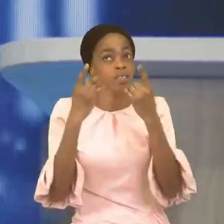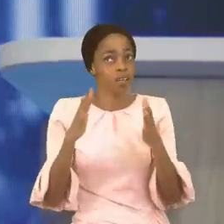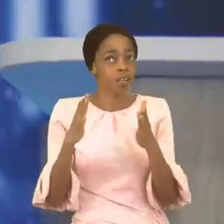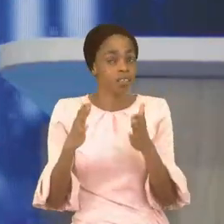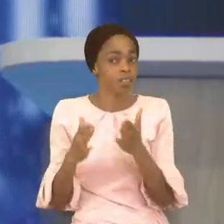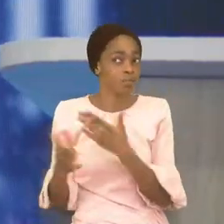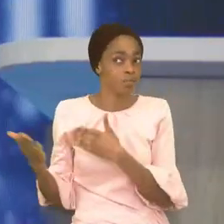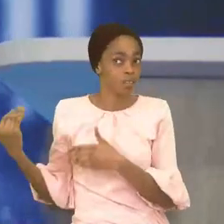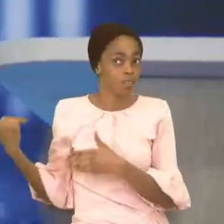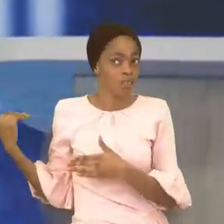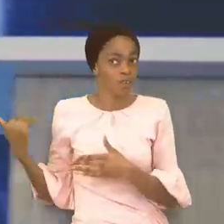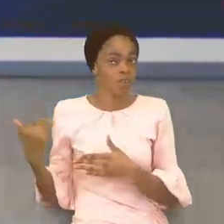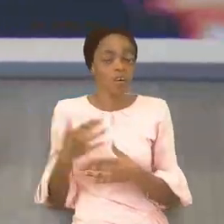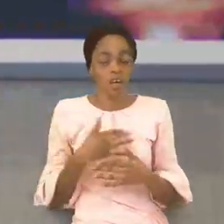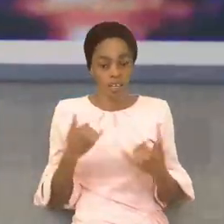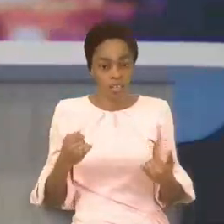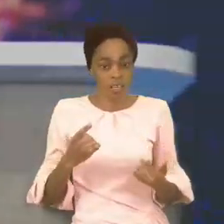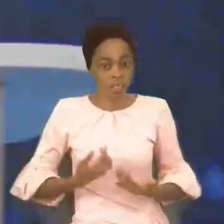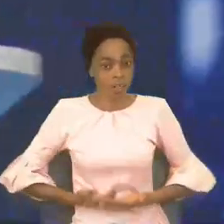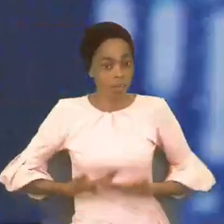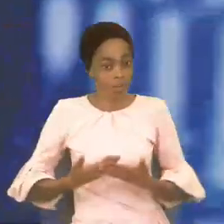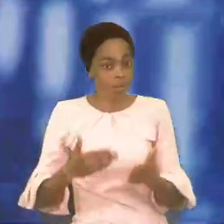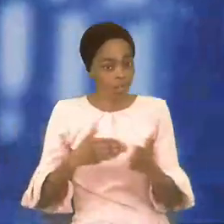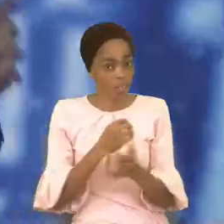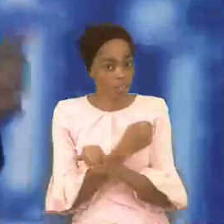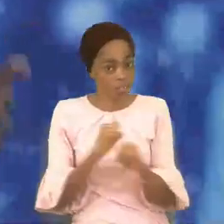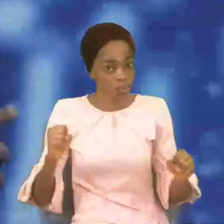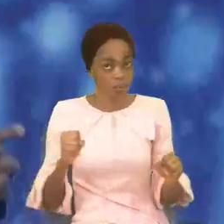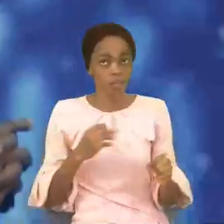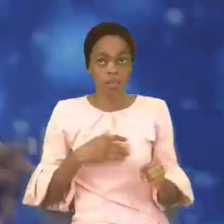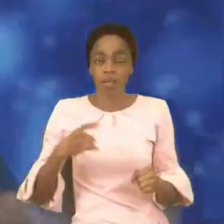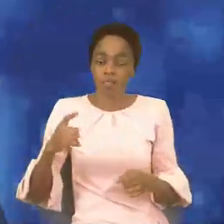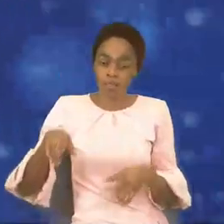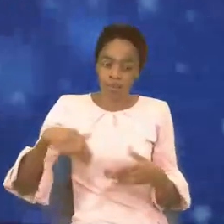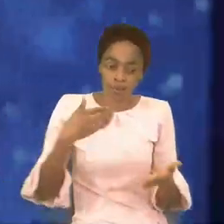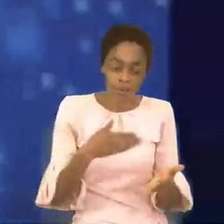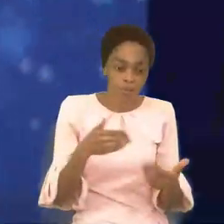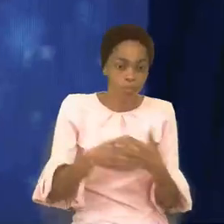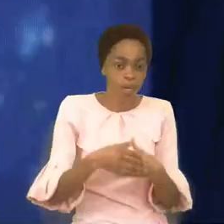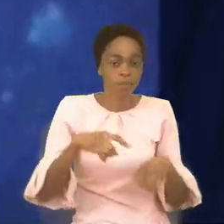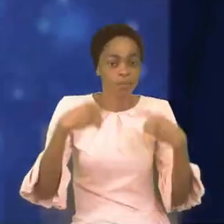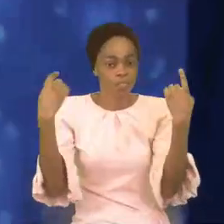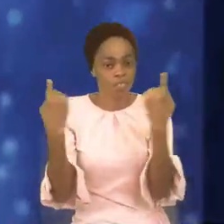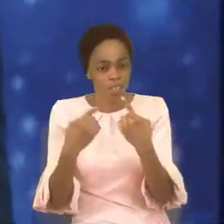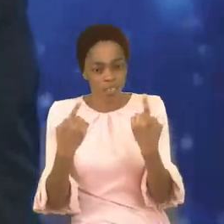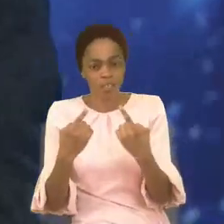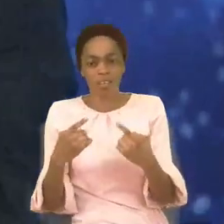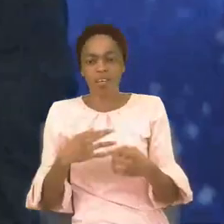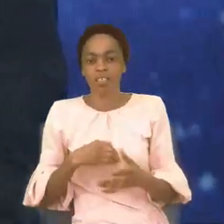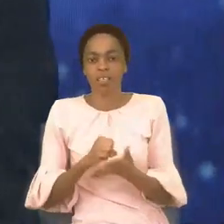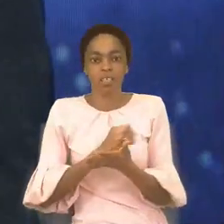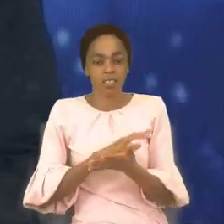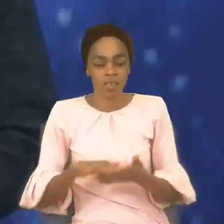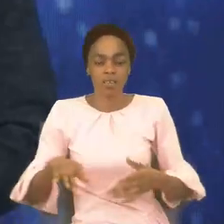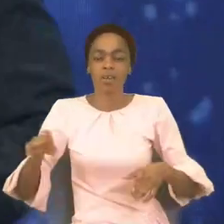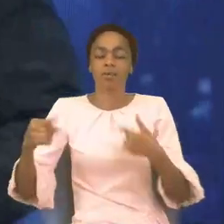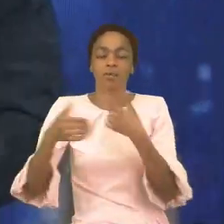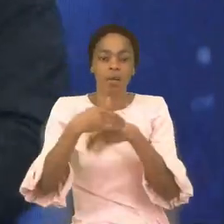avant. Maintenant qu'ils sont nés de nouveau, ils sont pécheurs, ils sont sanctifiés, ils sont pécheurs, ils adorent, ils sont pécheurs. Ça,